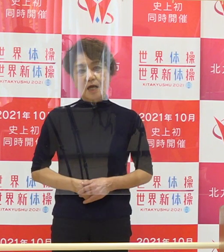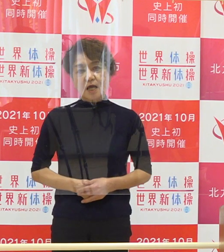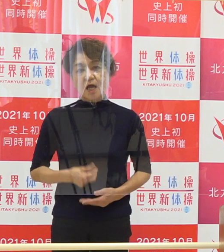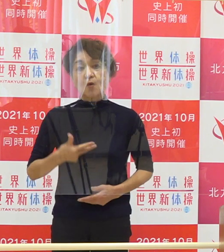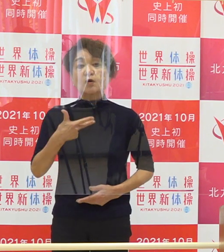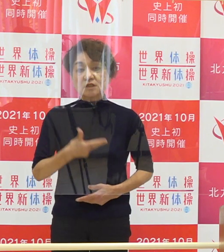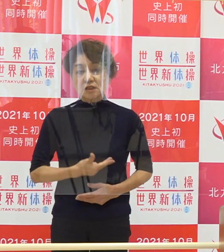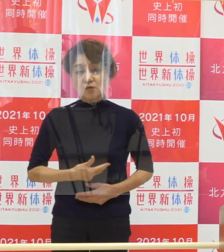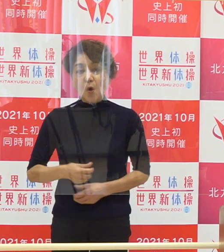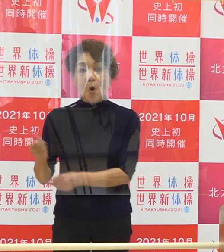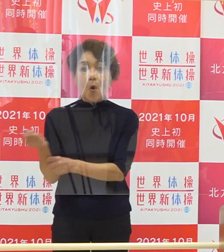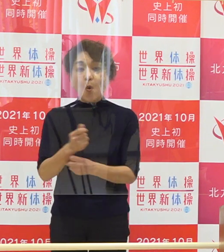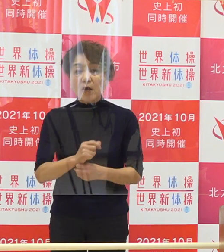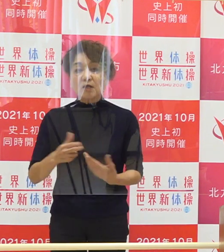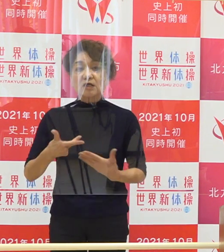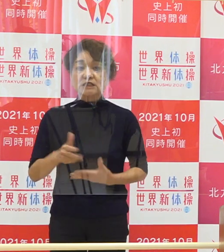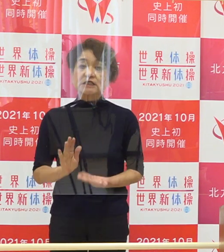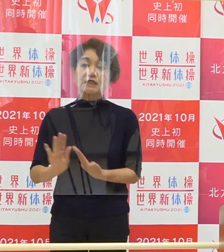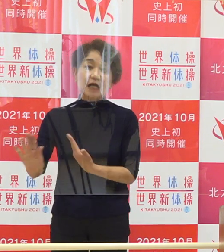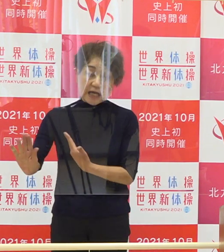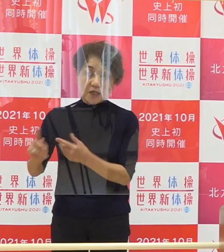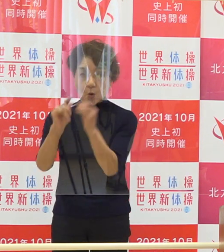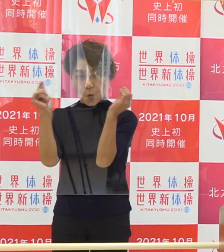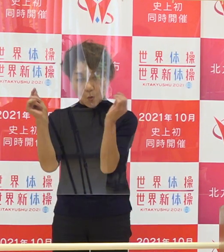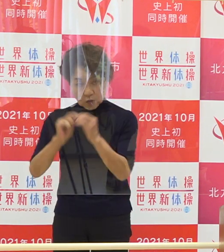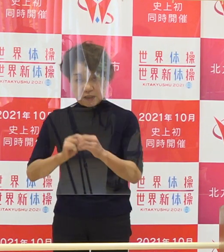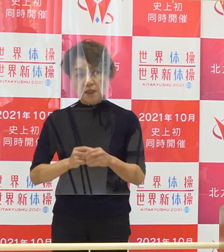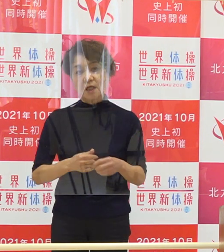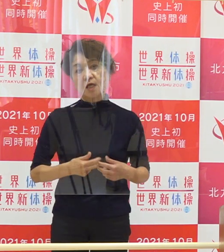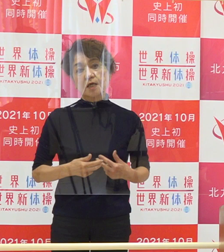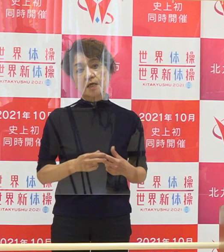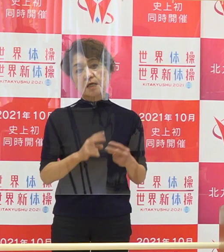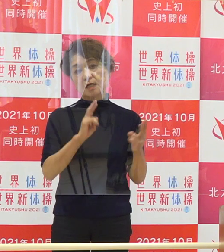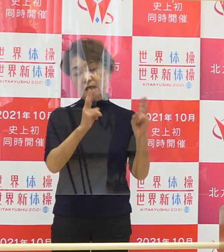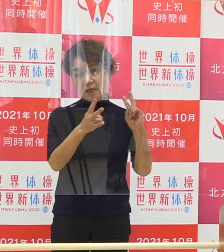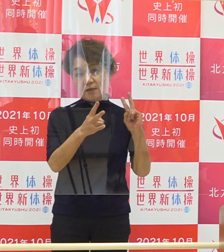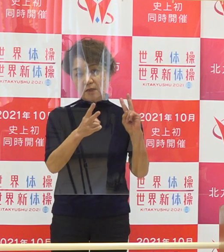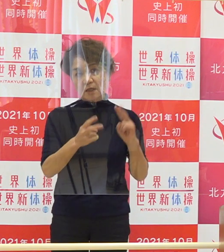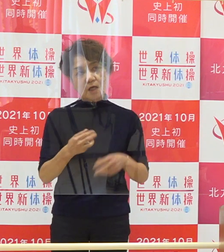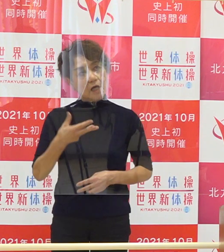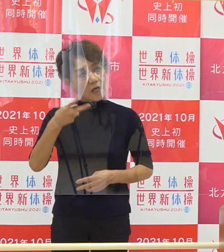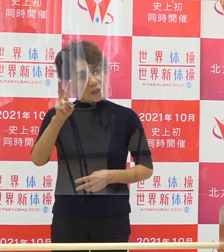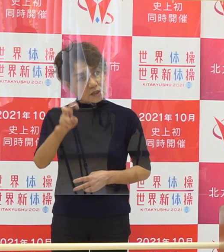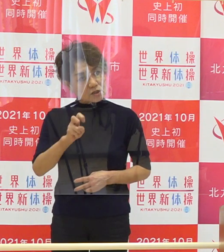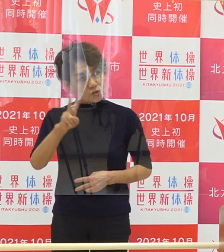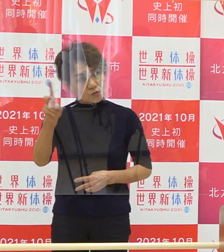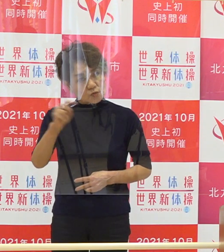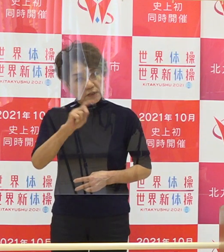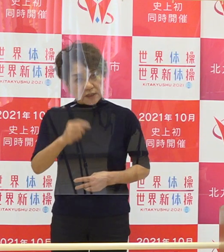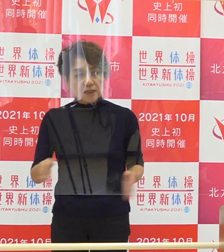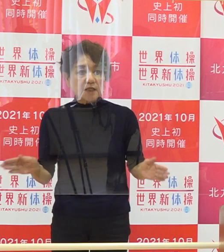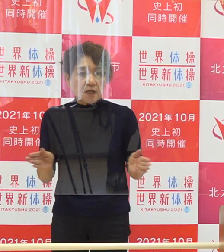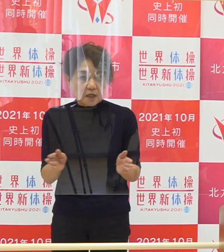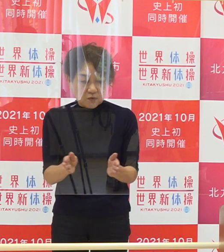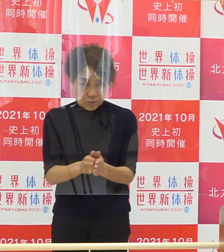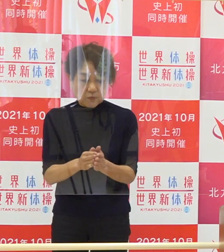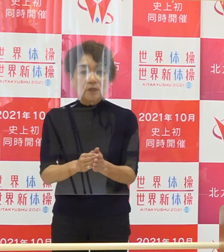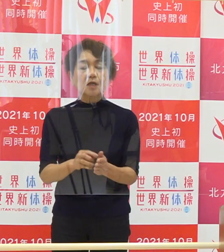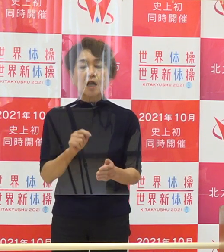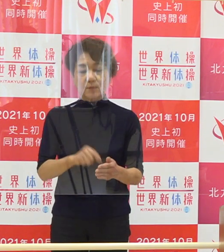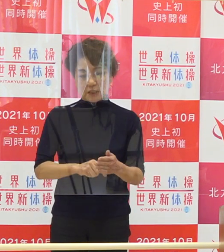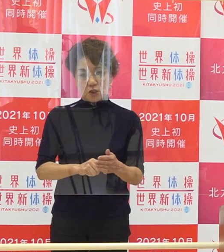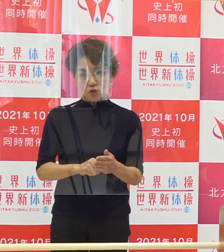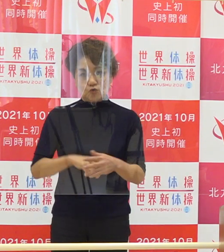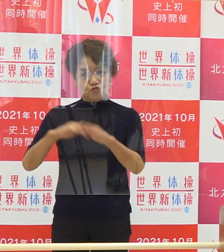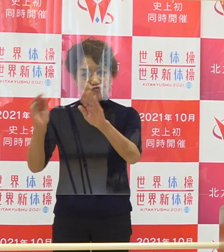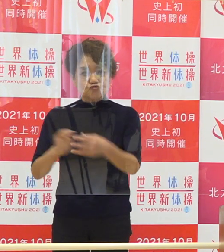援する市外在住の個人法人等の方々が22人団体含まれております。 風